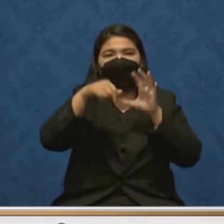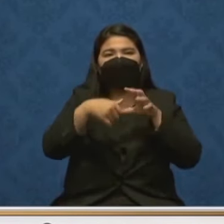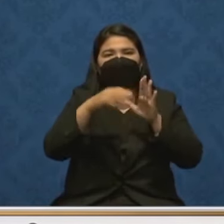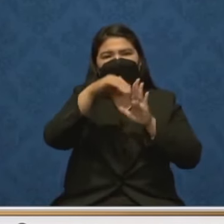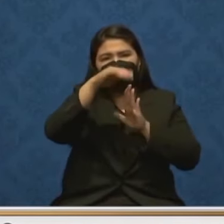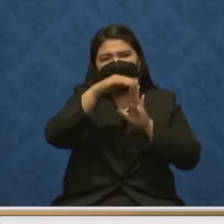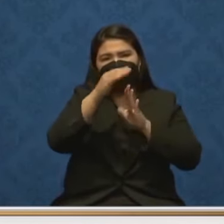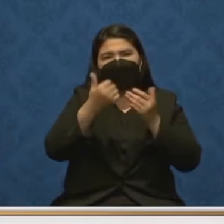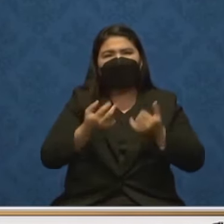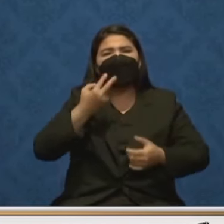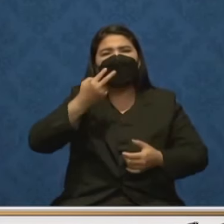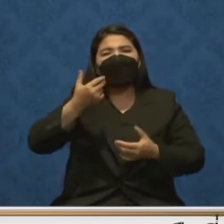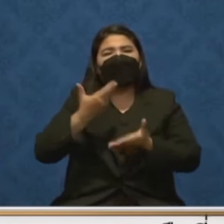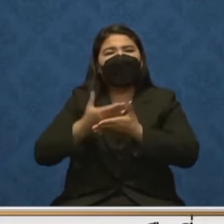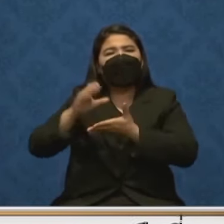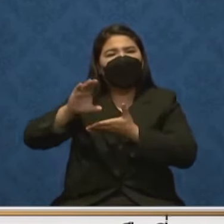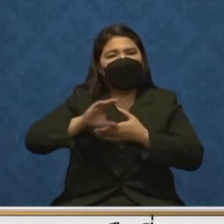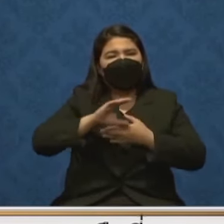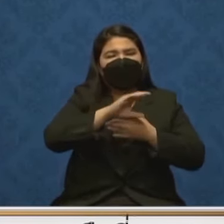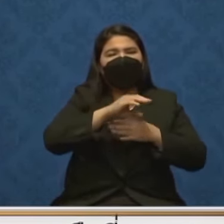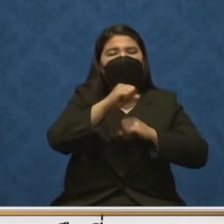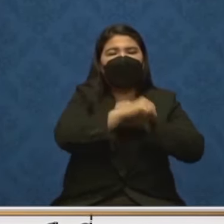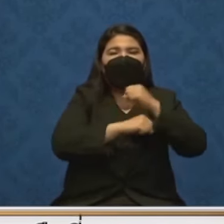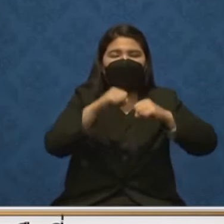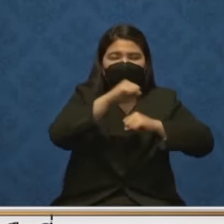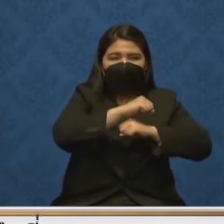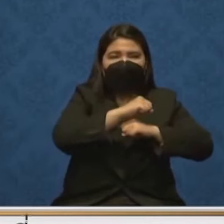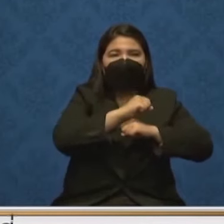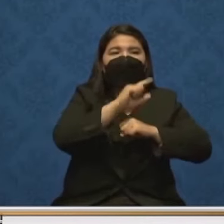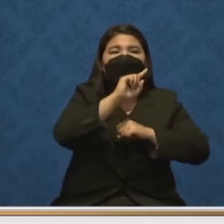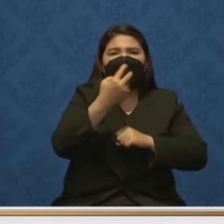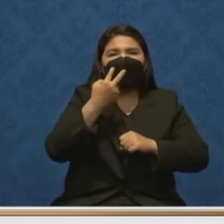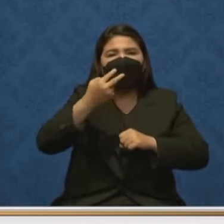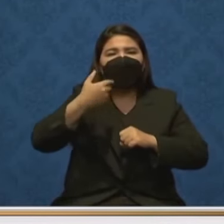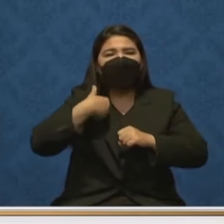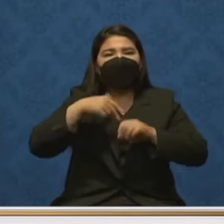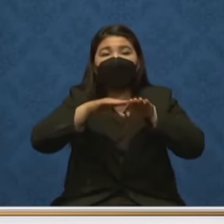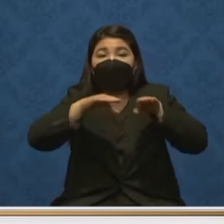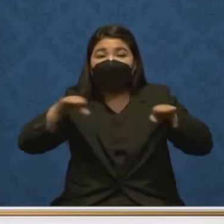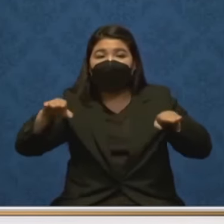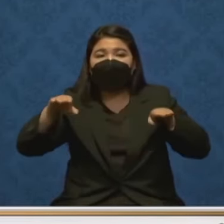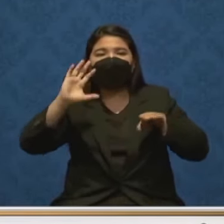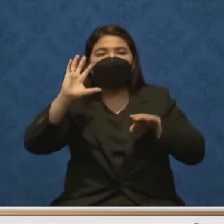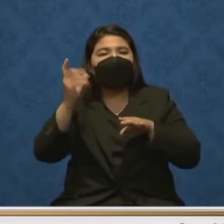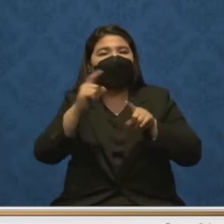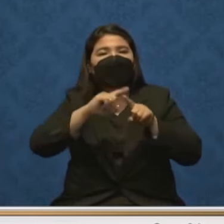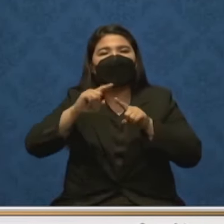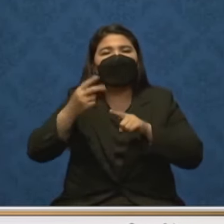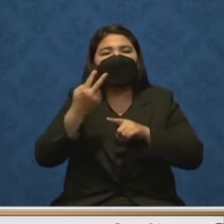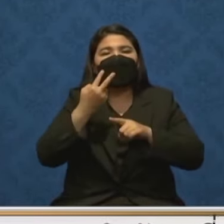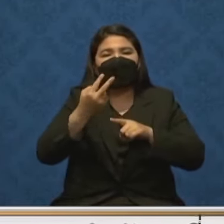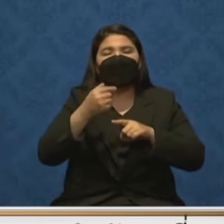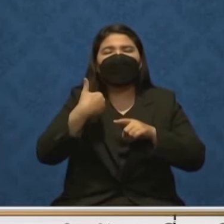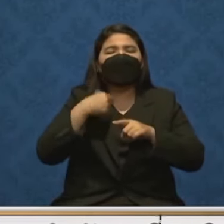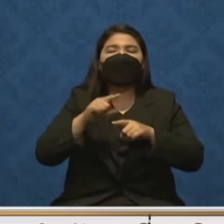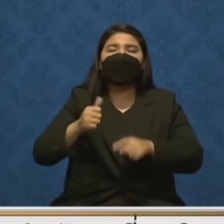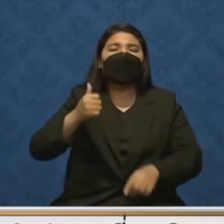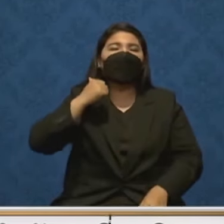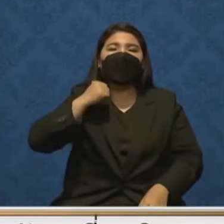ว่าจะมีแปลนการก่อสร้างเรือนจำที่เป็นมาตรฐานสากลหรือเปล่านะคะหรือว่ายังเป็นแปลนก่อสร้างเรือนจำแบบ